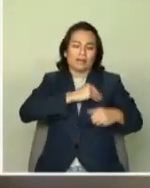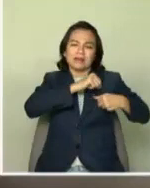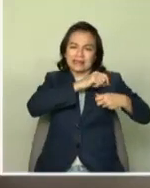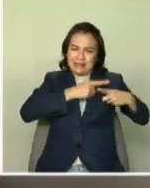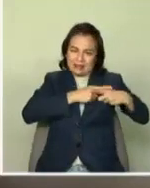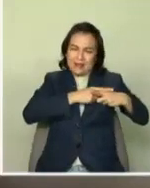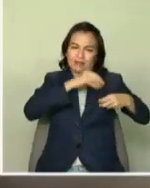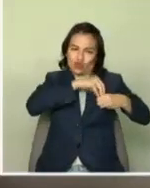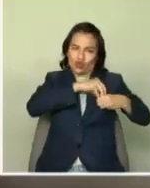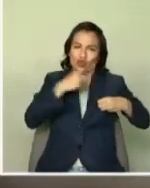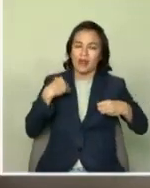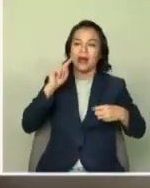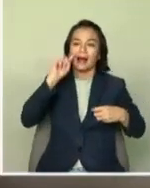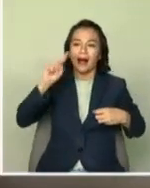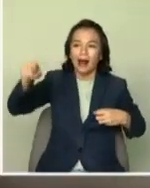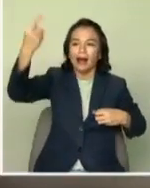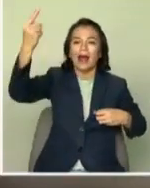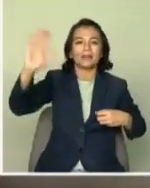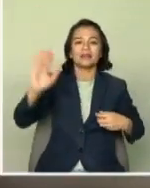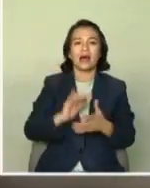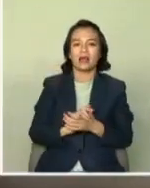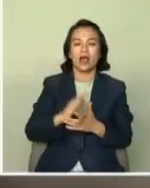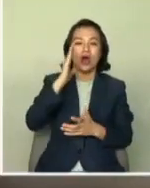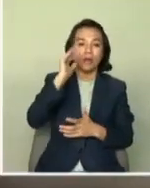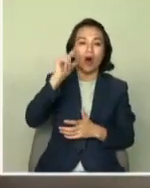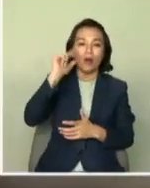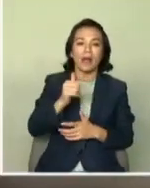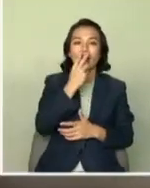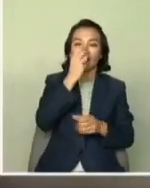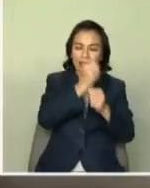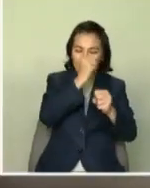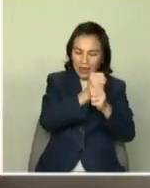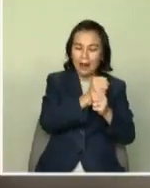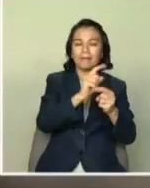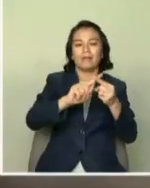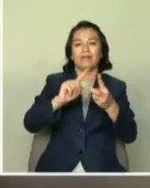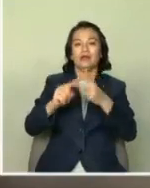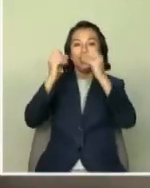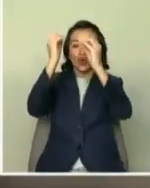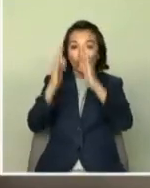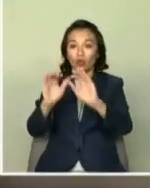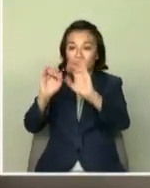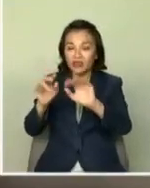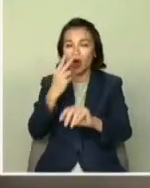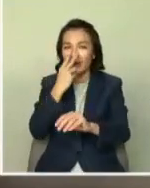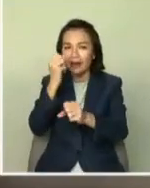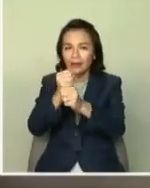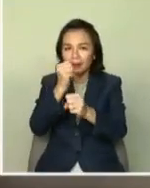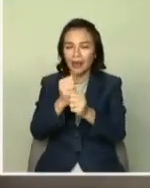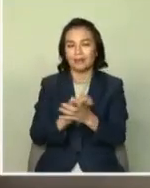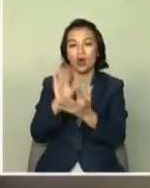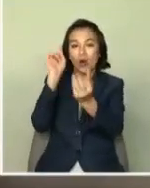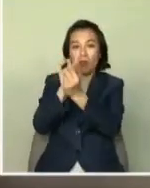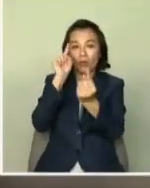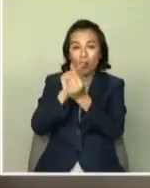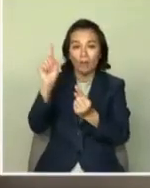นแรงอย่างไม่เหมาะสมบางคนก็ถูกกระทำจากพ่อแม่จากผู้ปกครองเองและจากคุณครูที่สอนนี่แหละอาการที่จะเจอที่จะ